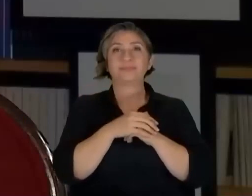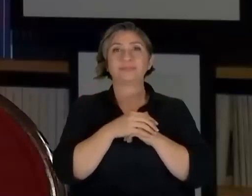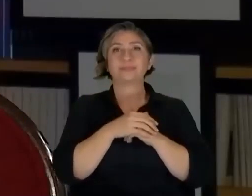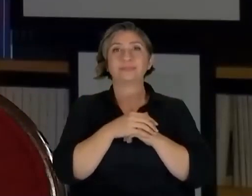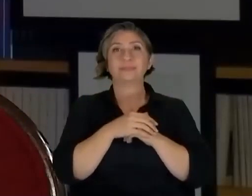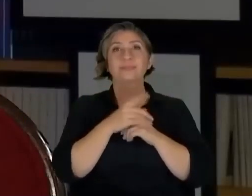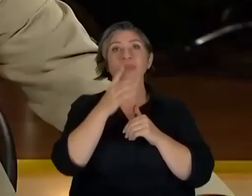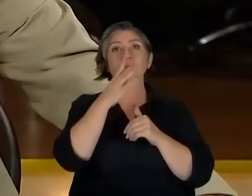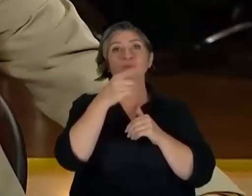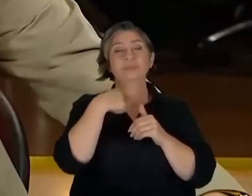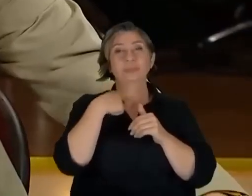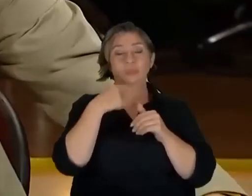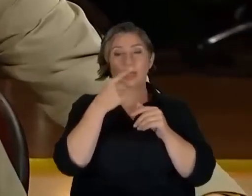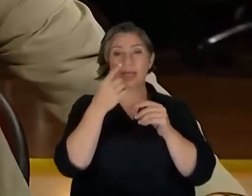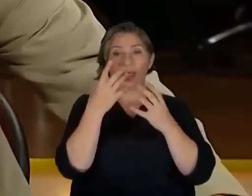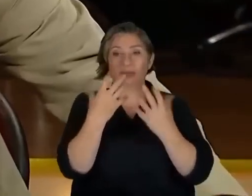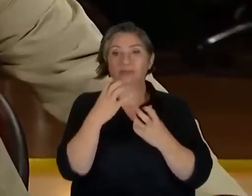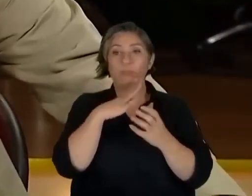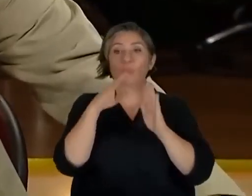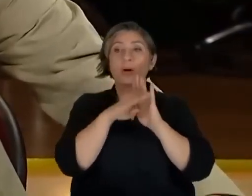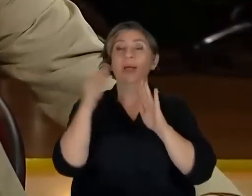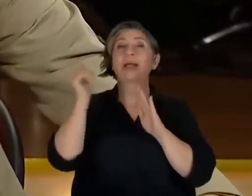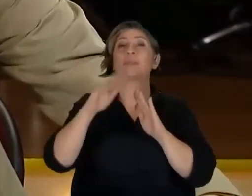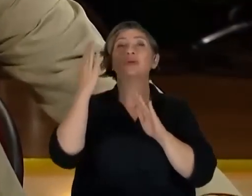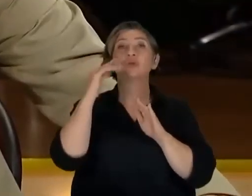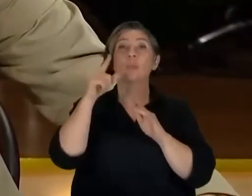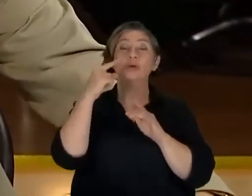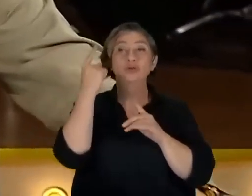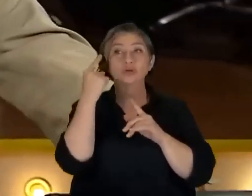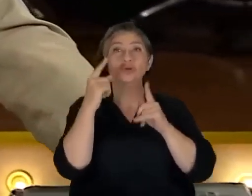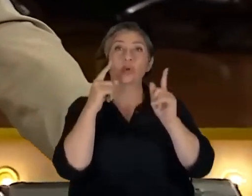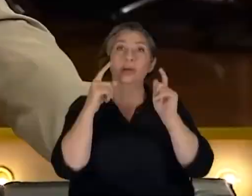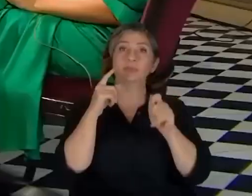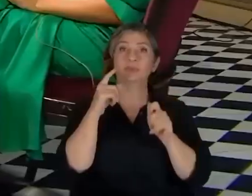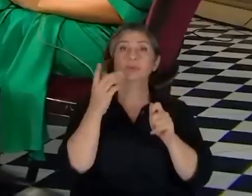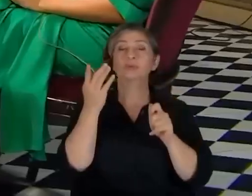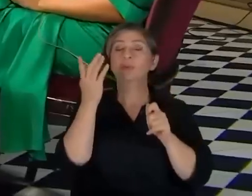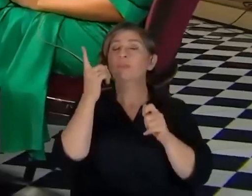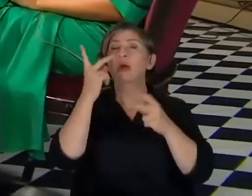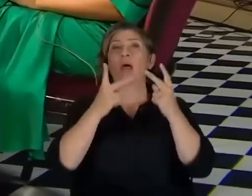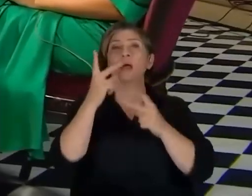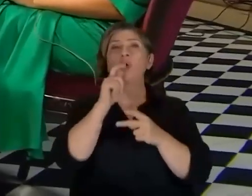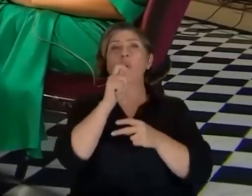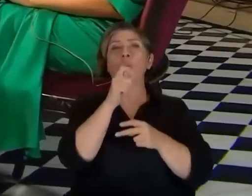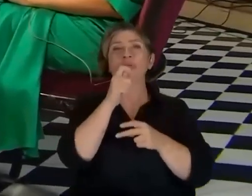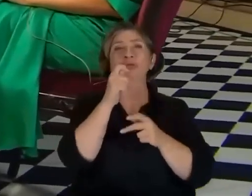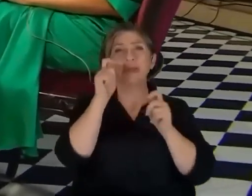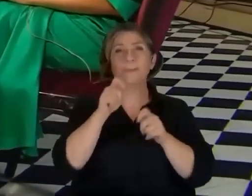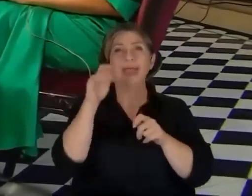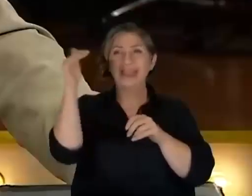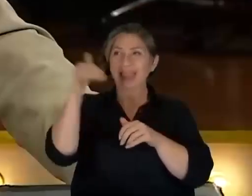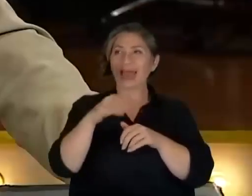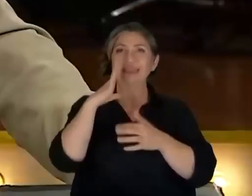Yani. Bu programa biliyorsun yani, onun da etkisi var herhalde. Evet. Programa gelmeden önce işte şöyle düşünüyorduk, hı-hı, böyle şey yapıyorduk. Bir ara benimle röportaj yapmaya